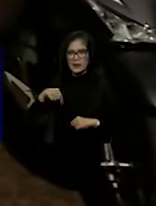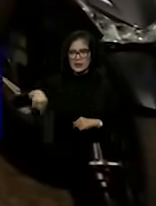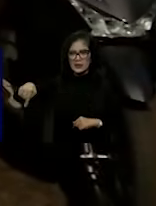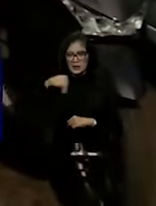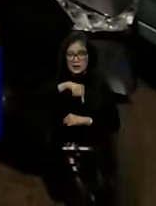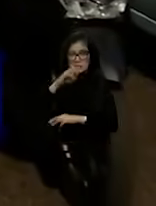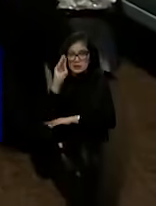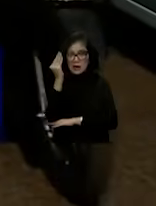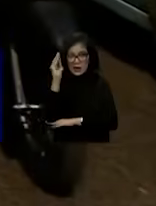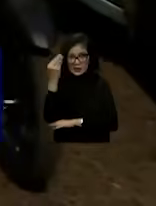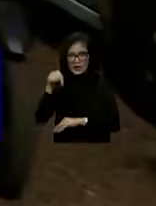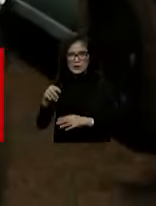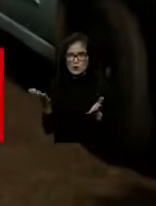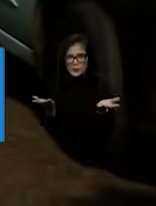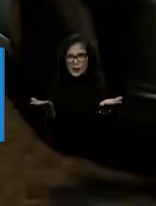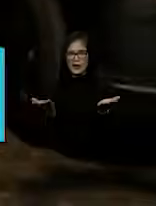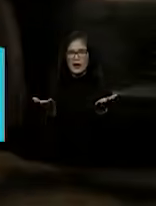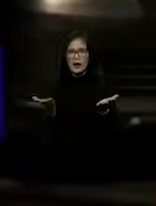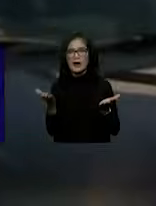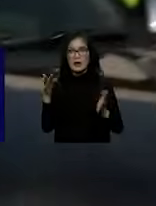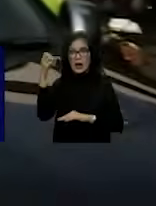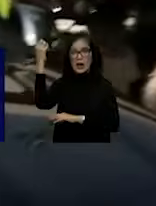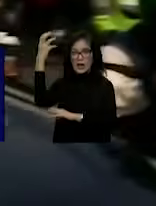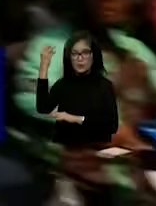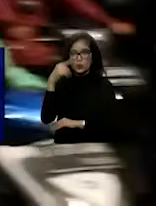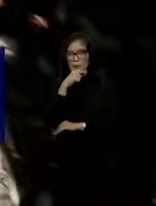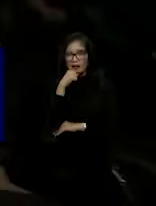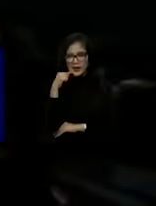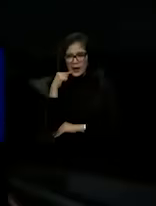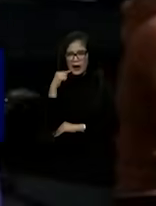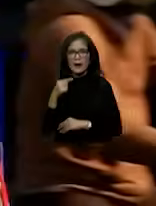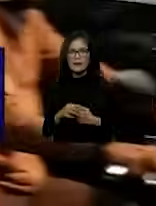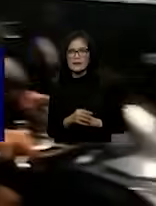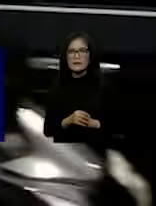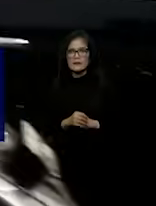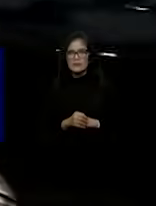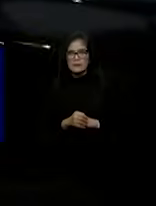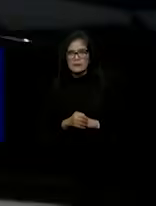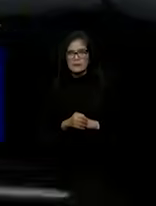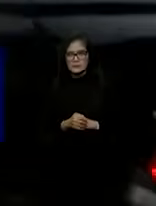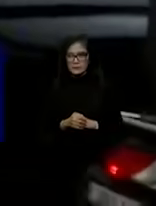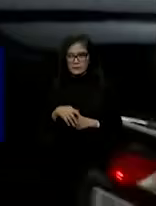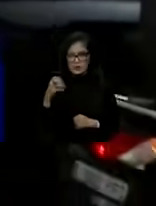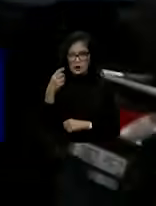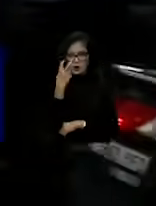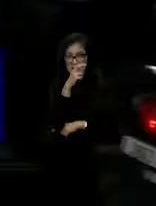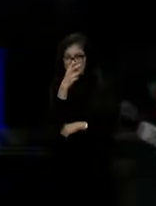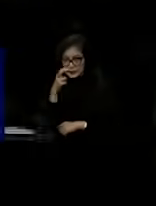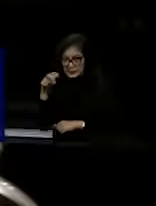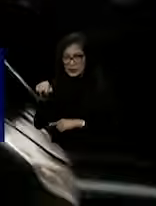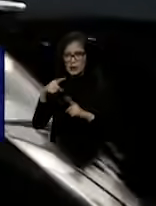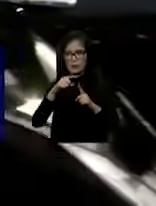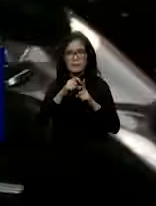Jakarta, seperti salah satunya yakni di Lampu Merah. Ya pemirsa, dalam operasi Patuh Jaya 2024 ini